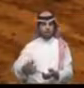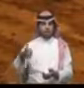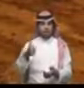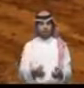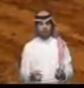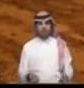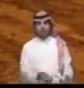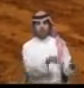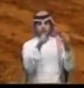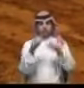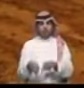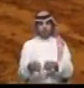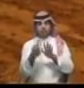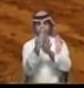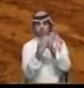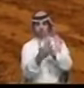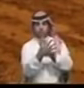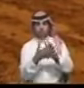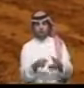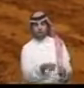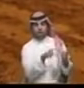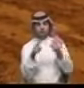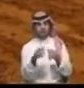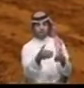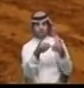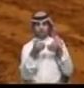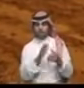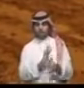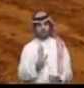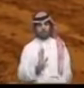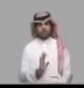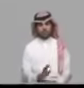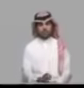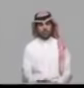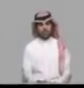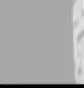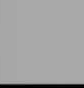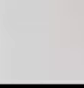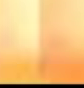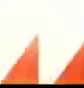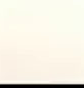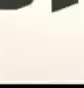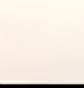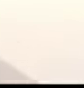أنه لا يوجد جدول زمني لإتمام الانسحاب.